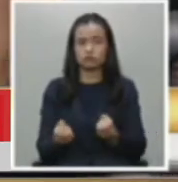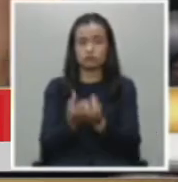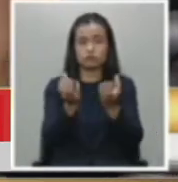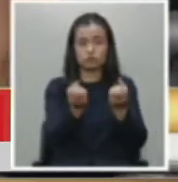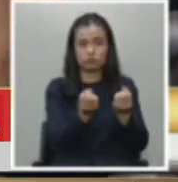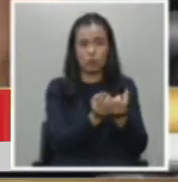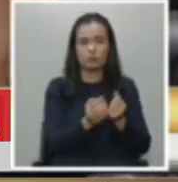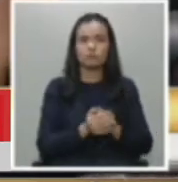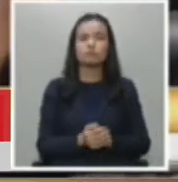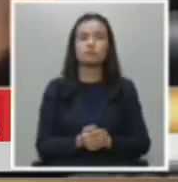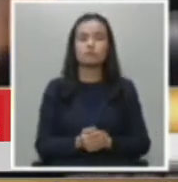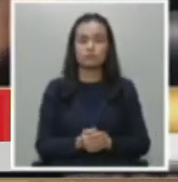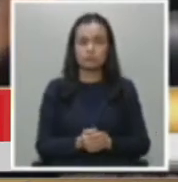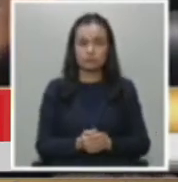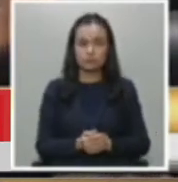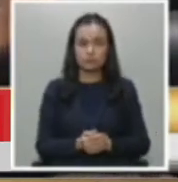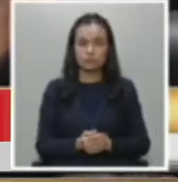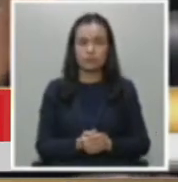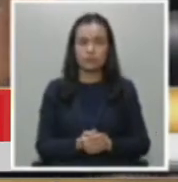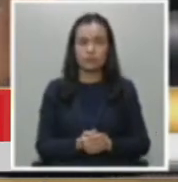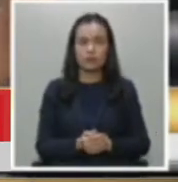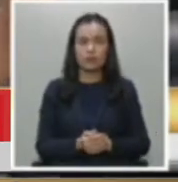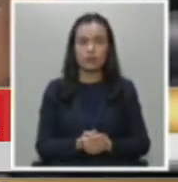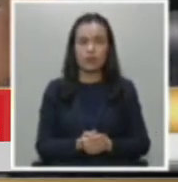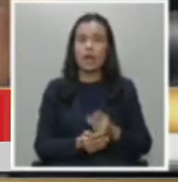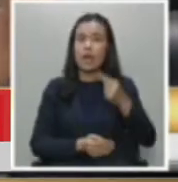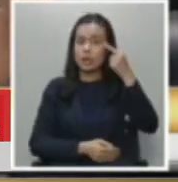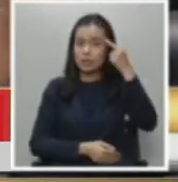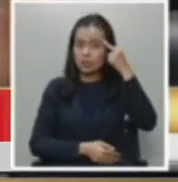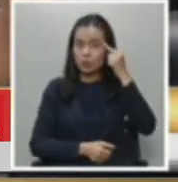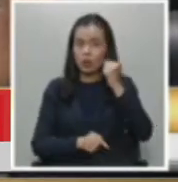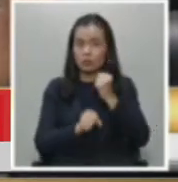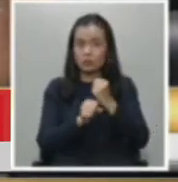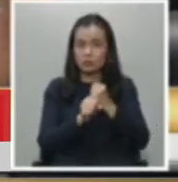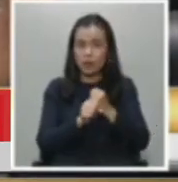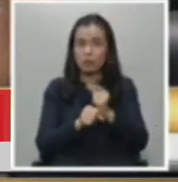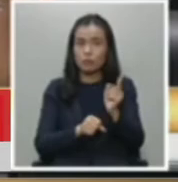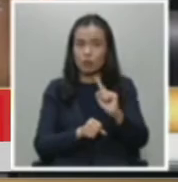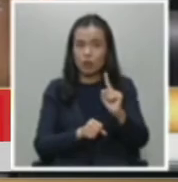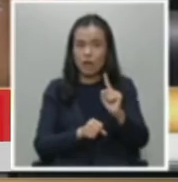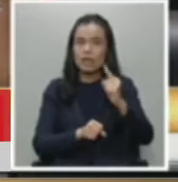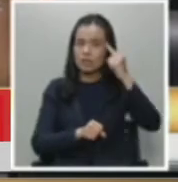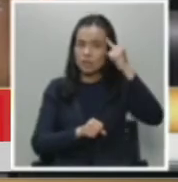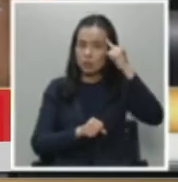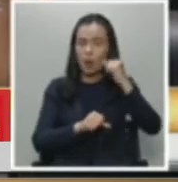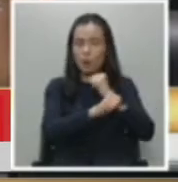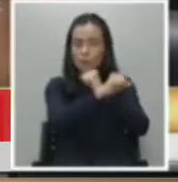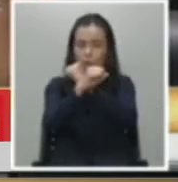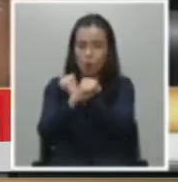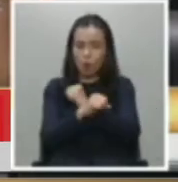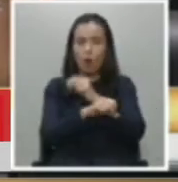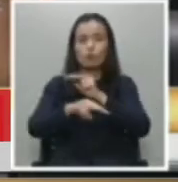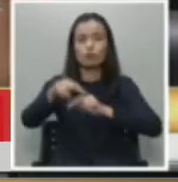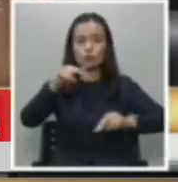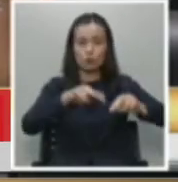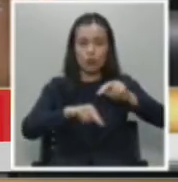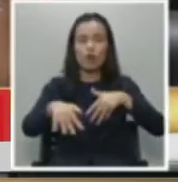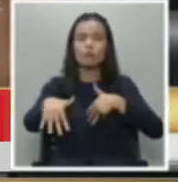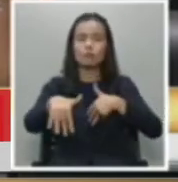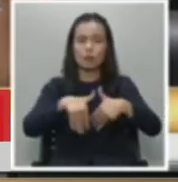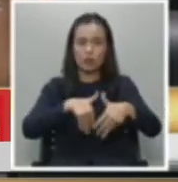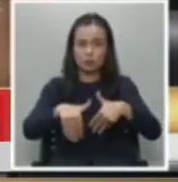เป็นการกระทำของผู้ที่เราหวังว่าเขาจะเป็นผู้ที่ปกป้องพี่น้องประชา